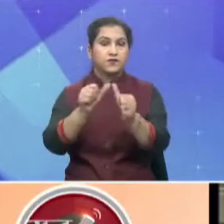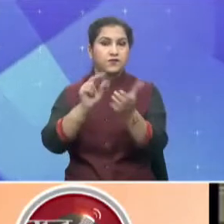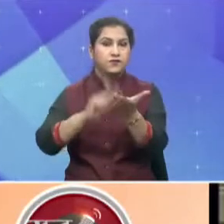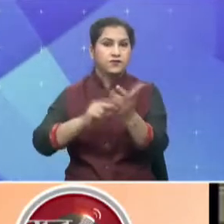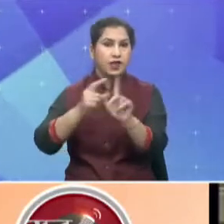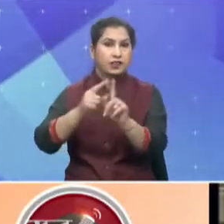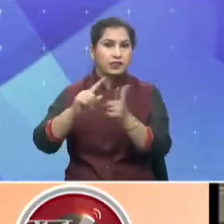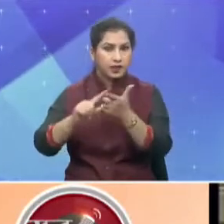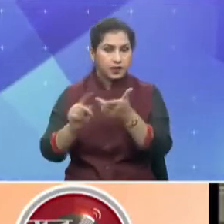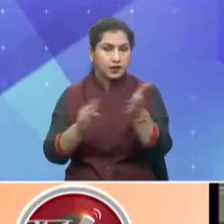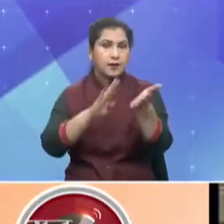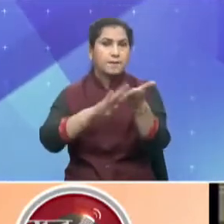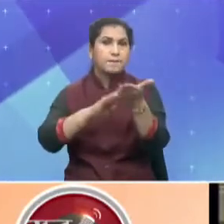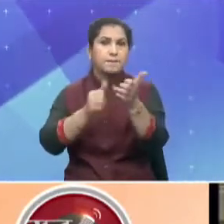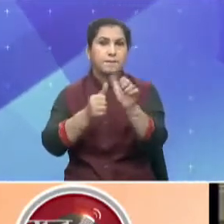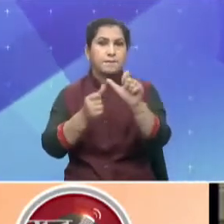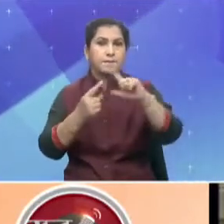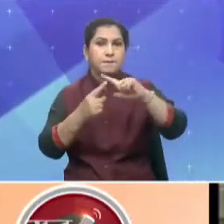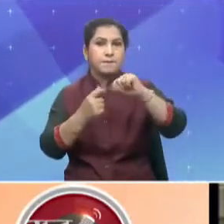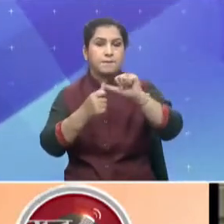मातरं, वन्दे